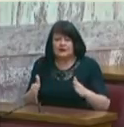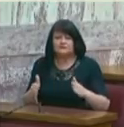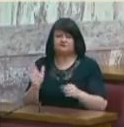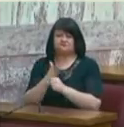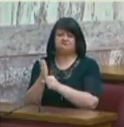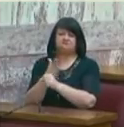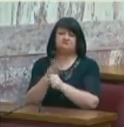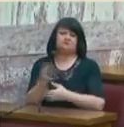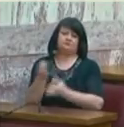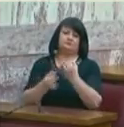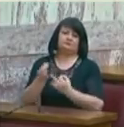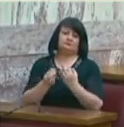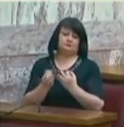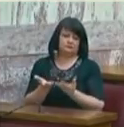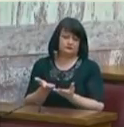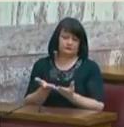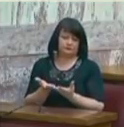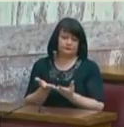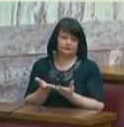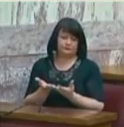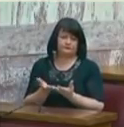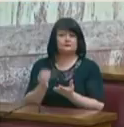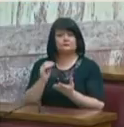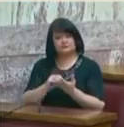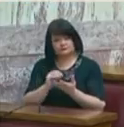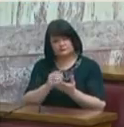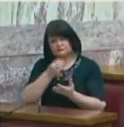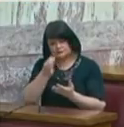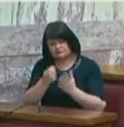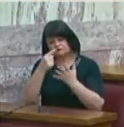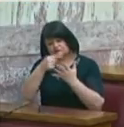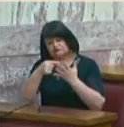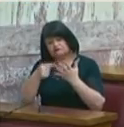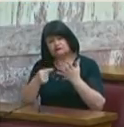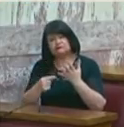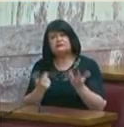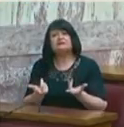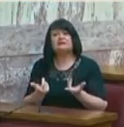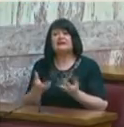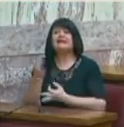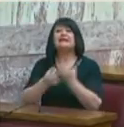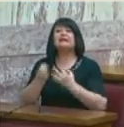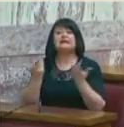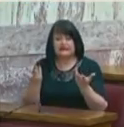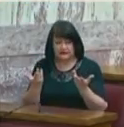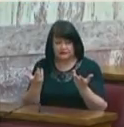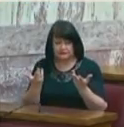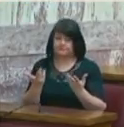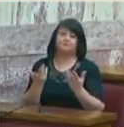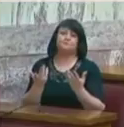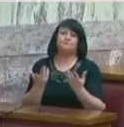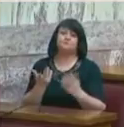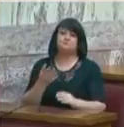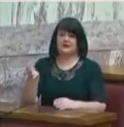καταστροφολογία. Να σας απαριθμίσω τι λέτε σήμερα.